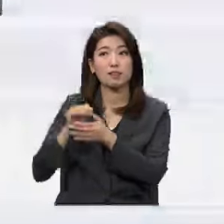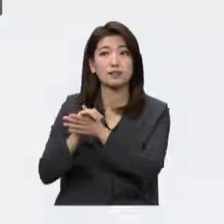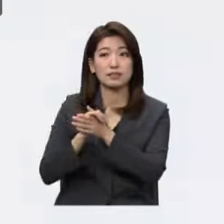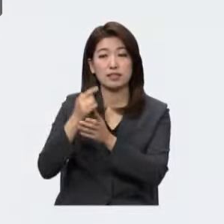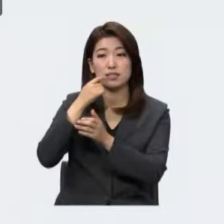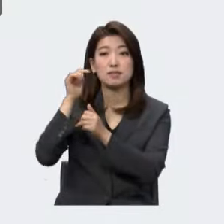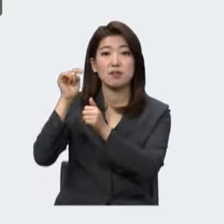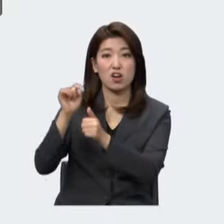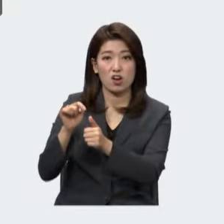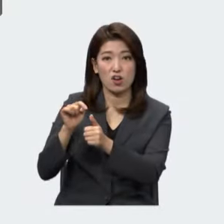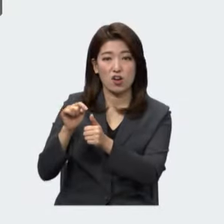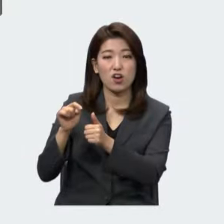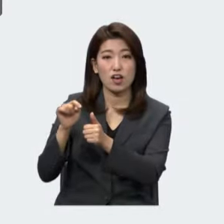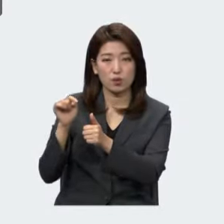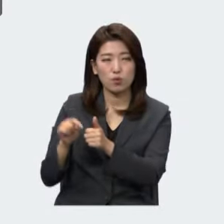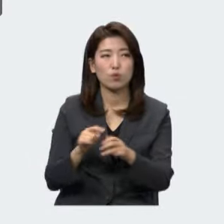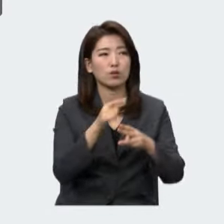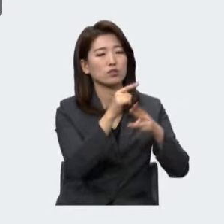또